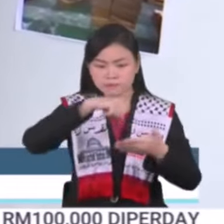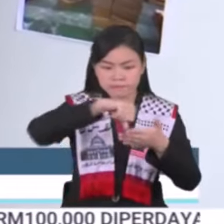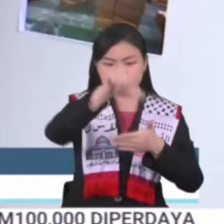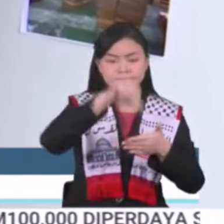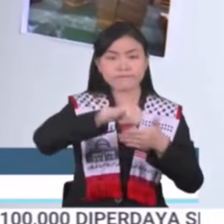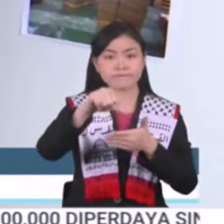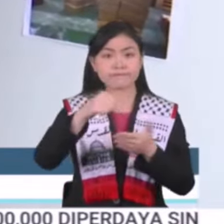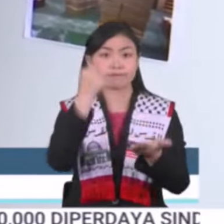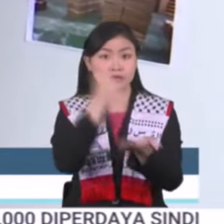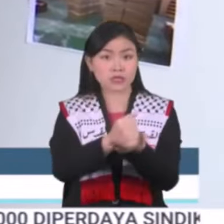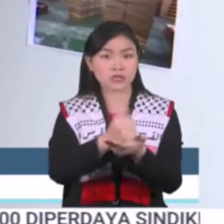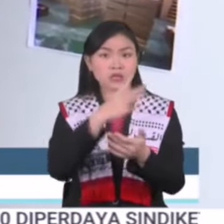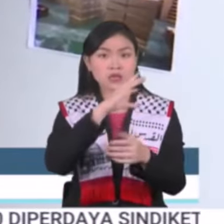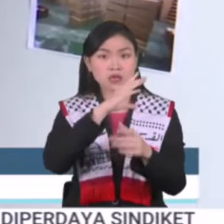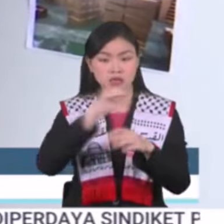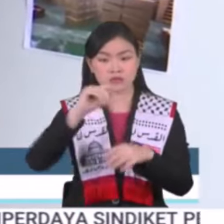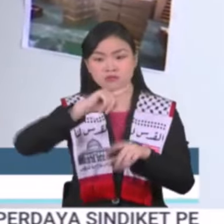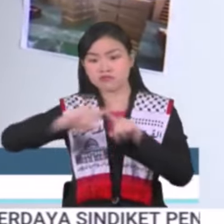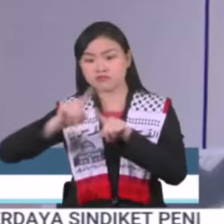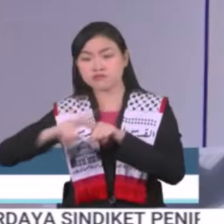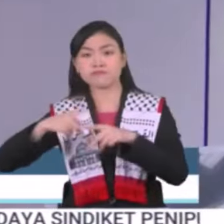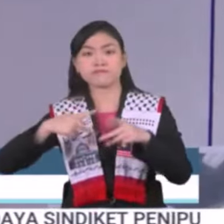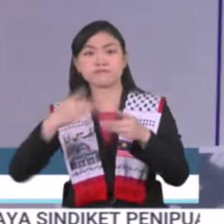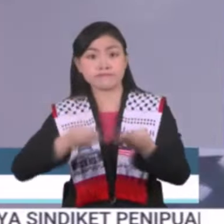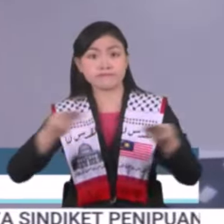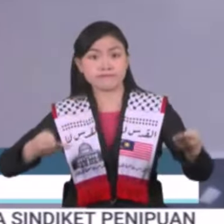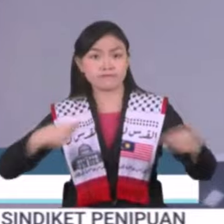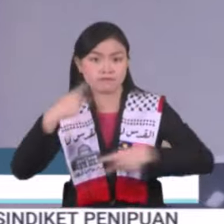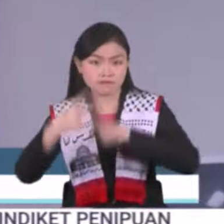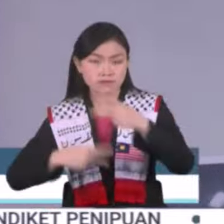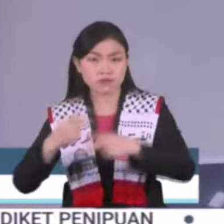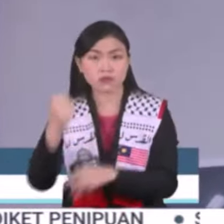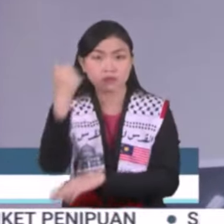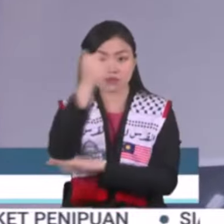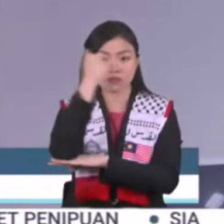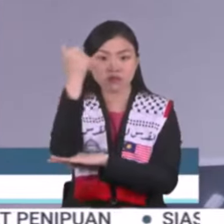kastam dan pelbagai peralatan memproses arak bernilai